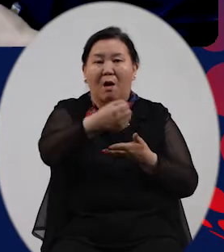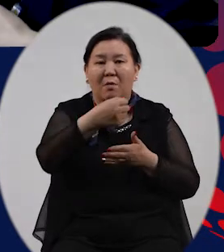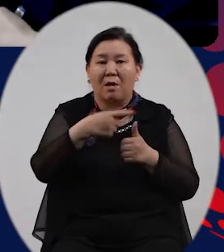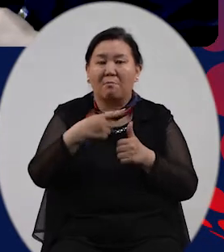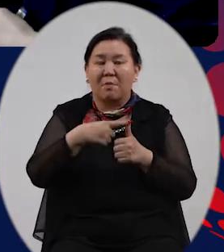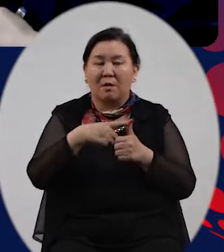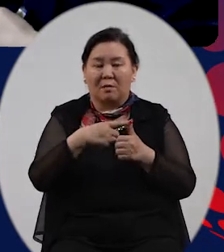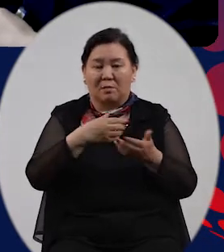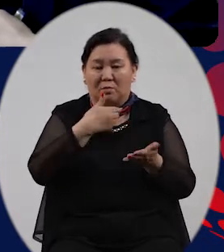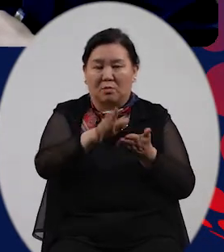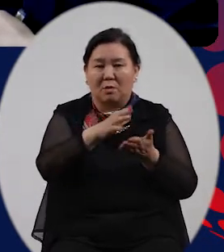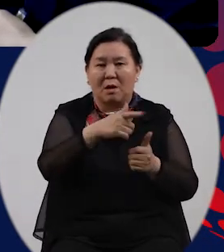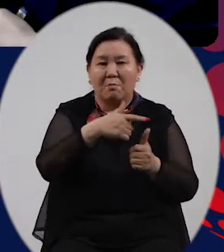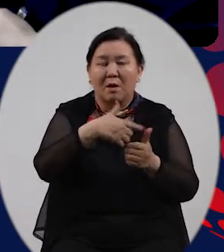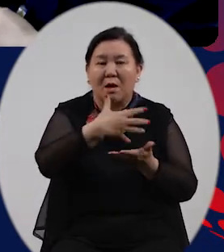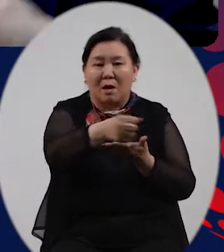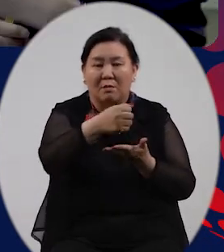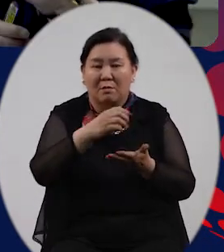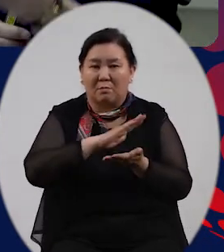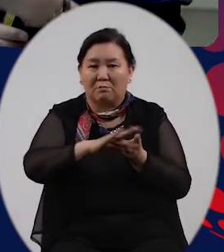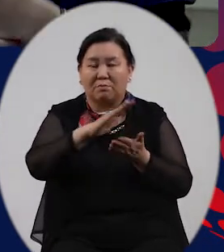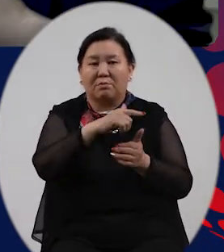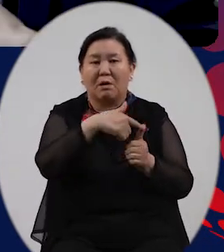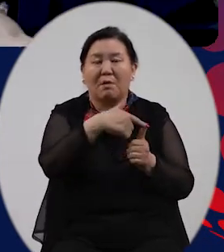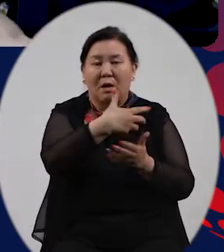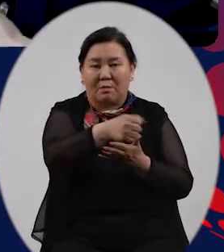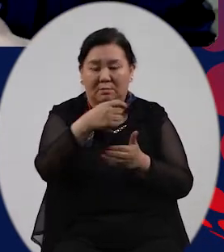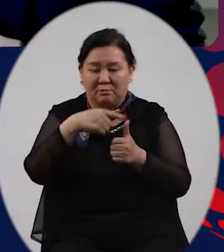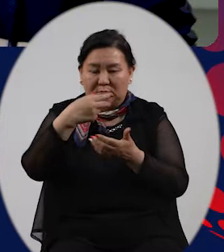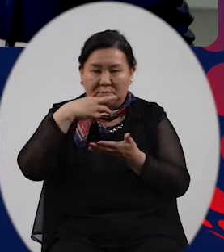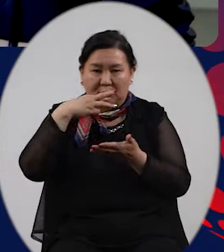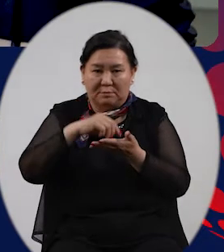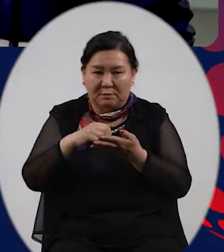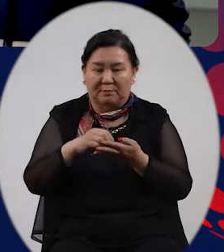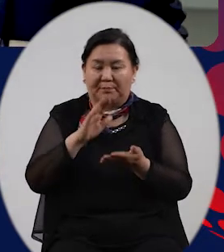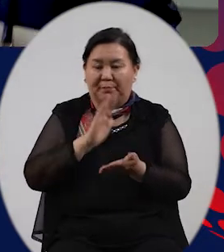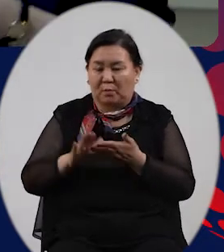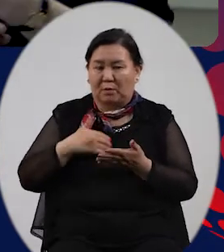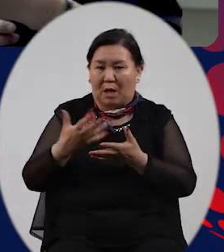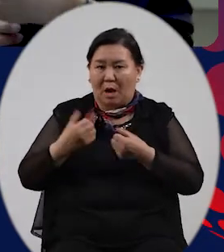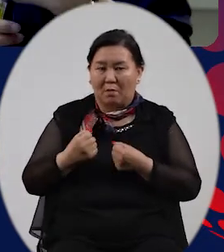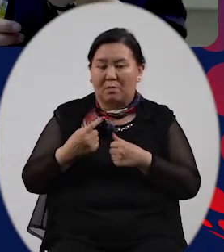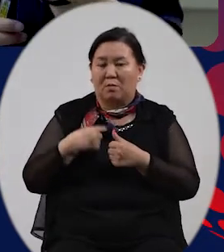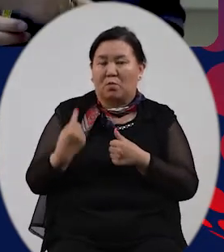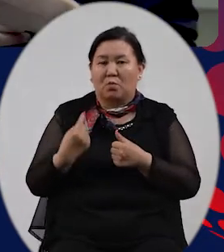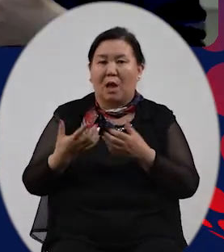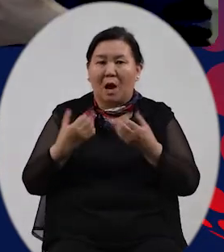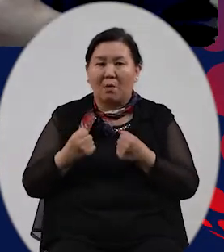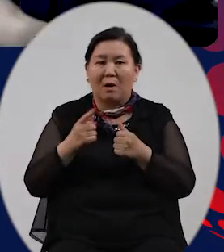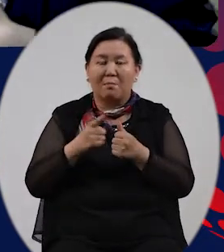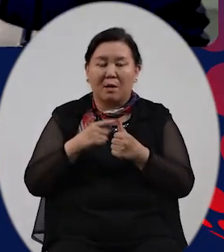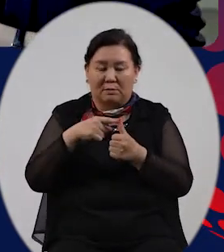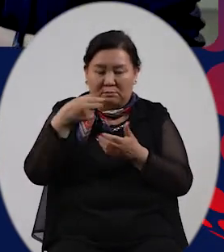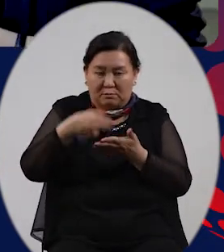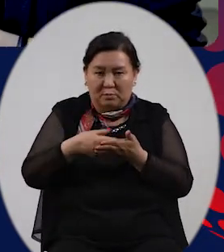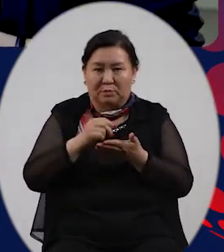одоо экспортлогч талын одоо мэдээллийг бол бөглөн. За худалдаа авагч буюу хүлээ авагч талын мэдээллийг бол